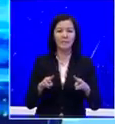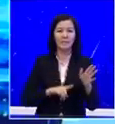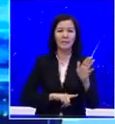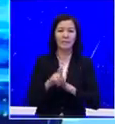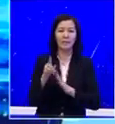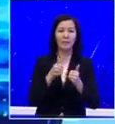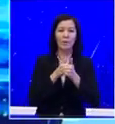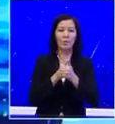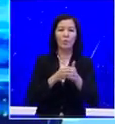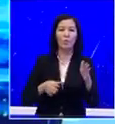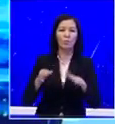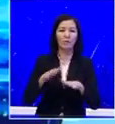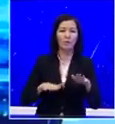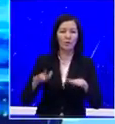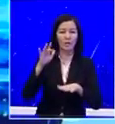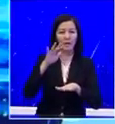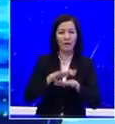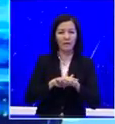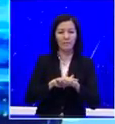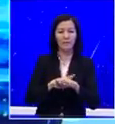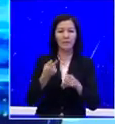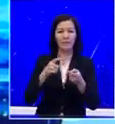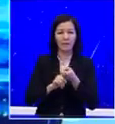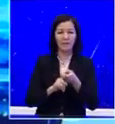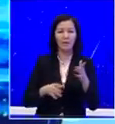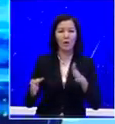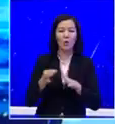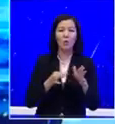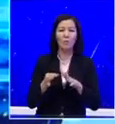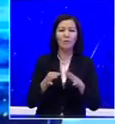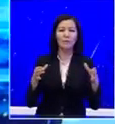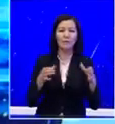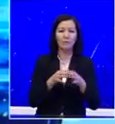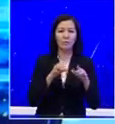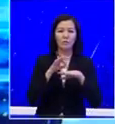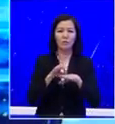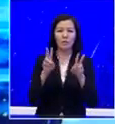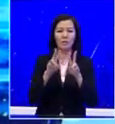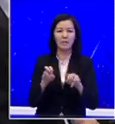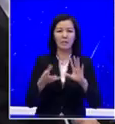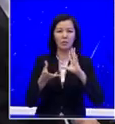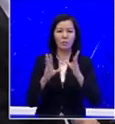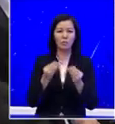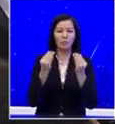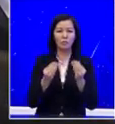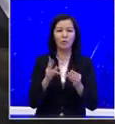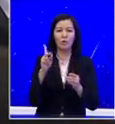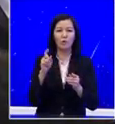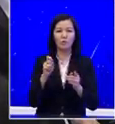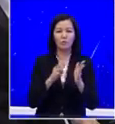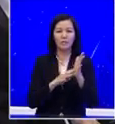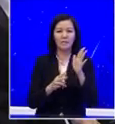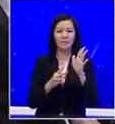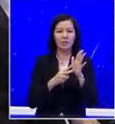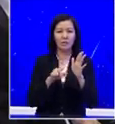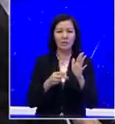олардың орынбасарлары облыс аудан қала әкімдеріне тікелей қатысты. Облыстық мониторинг тобы жүргізген тексеру бойынша бүгінге дейін 187